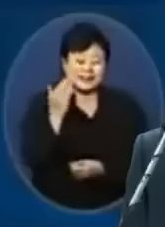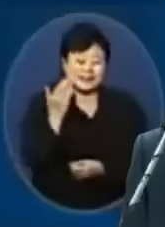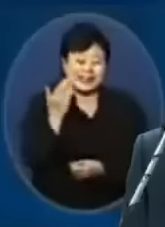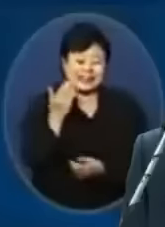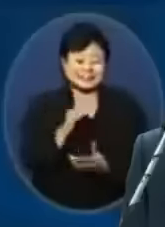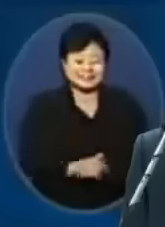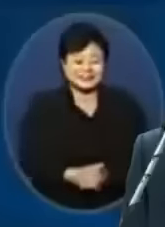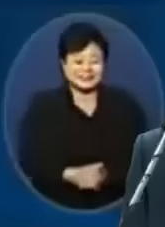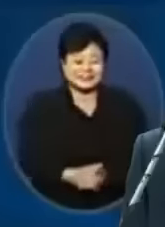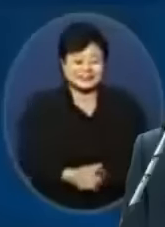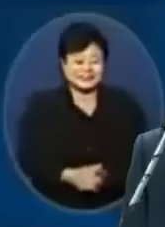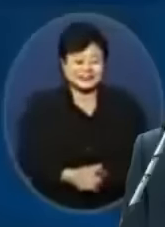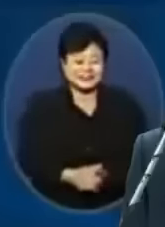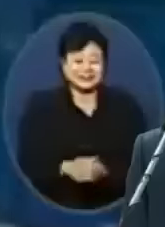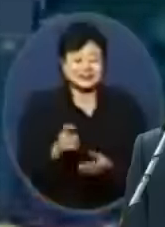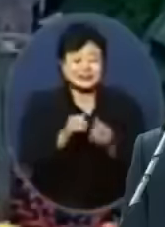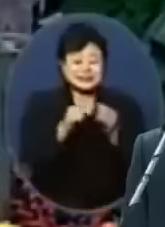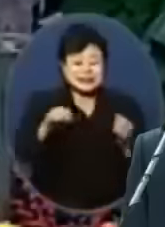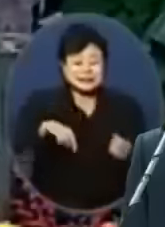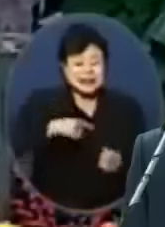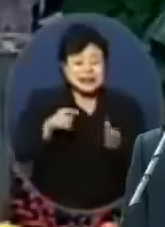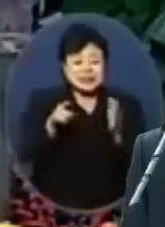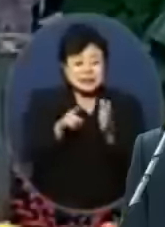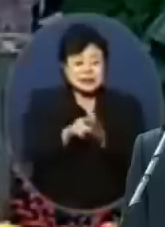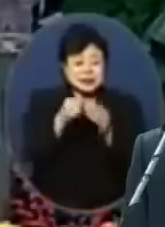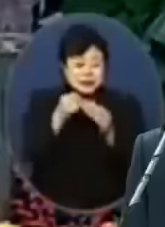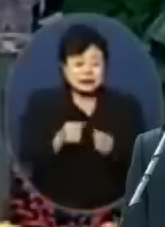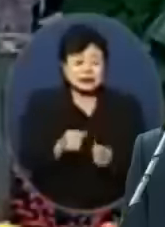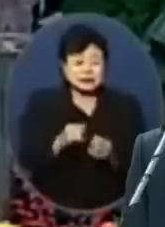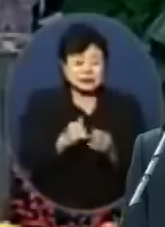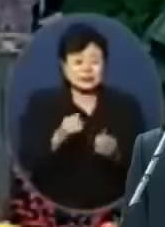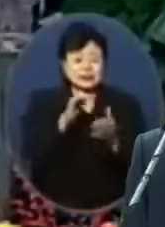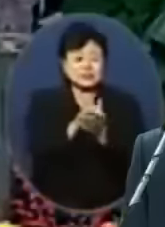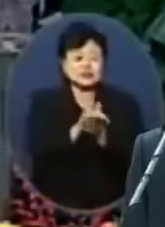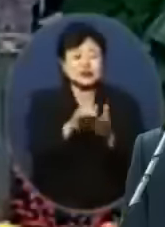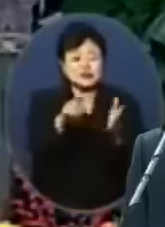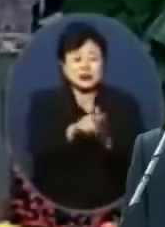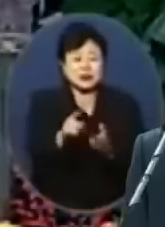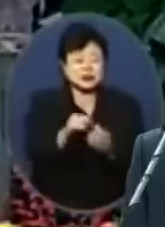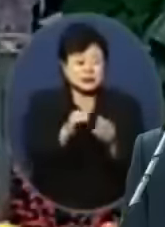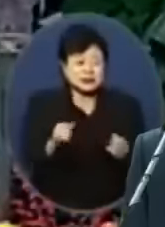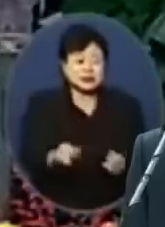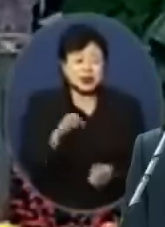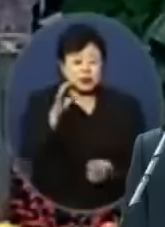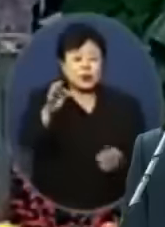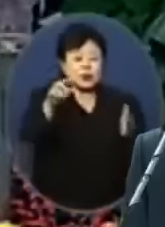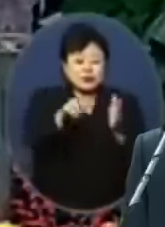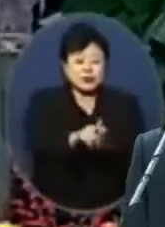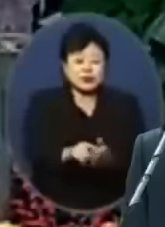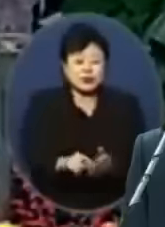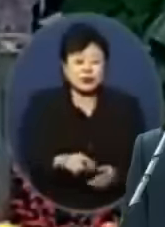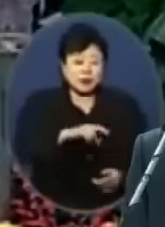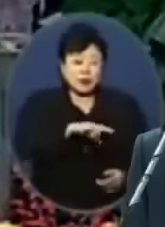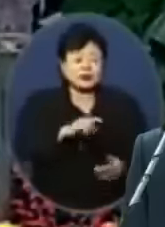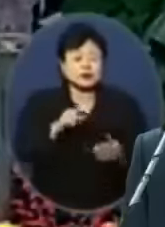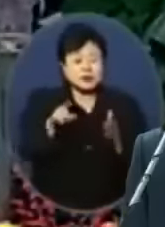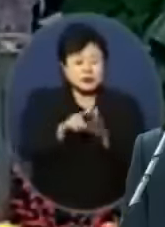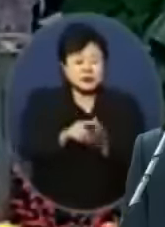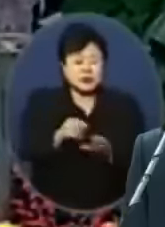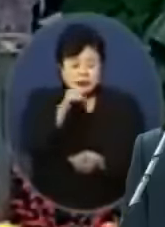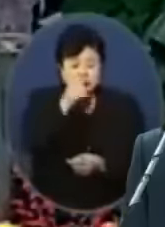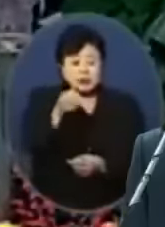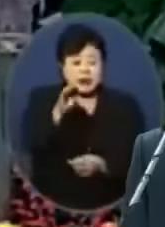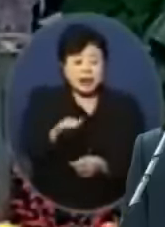것이다. 어떤 사람은 자기를 믿고 살고 또 어떤 사람은 친구를 믿고 돈을 믿고 명성을 믿고 살아갑니다.